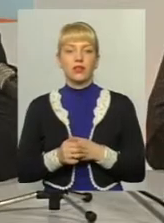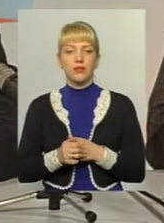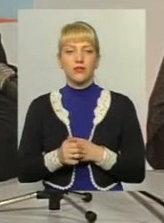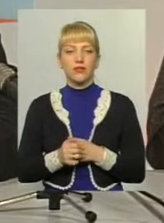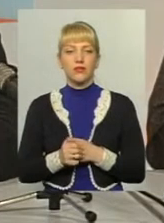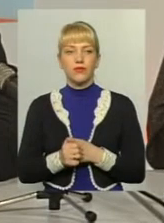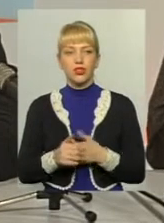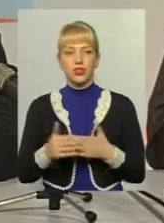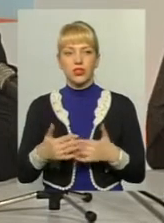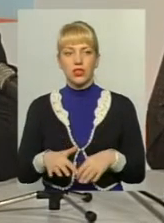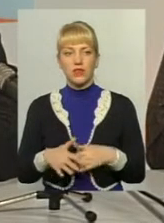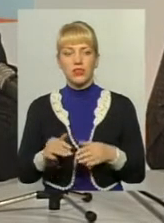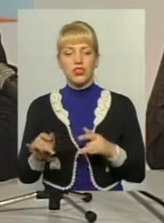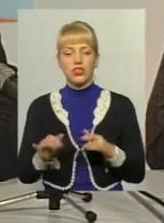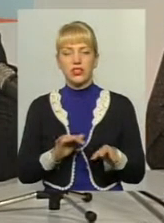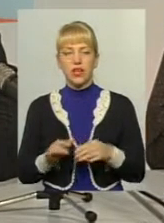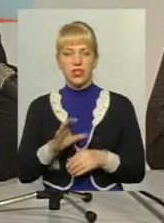в